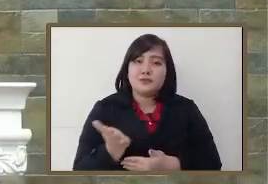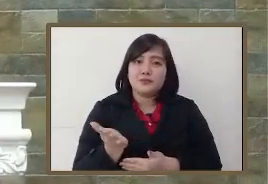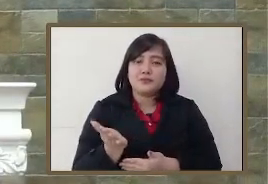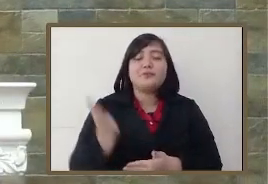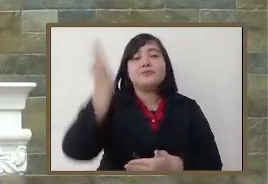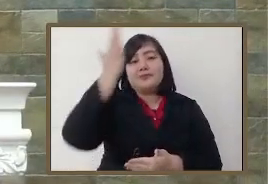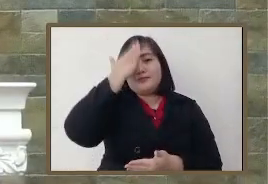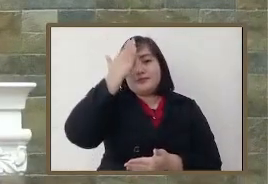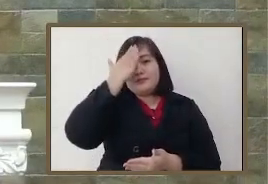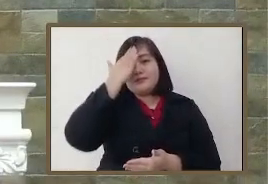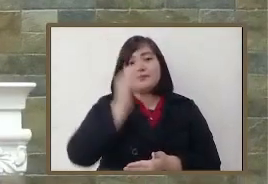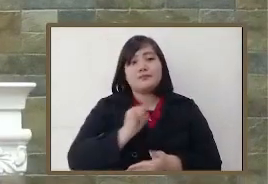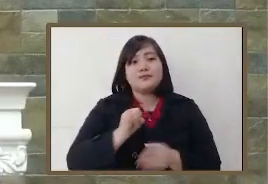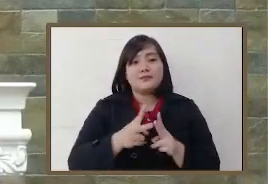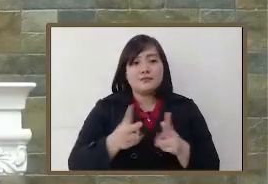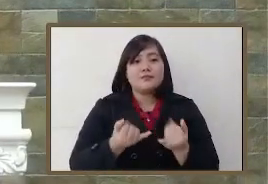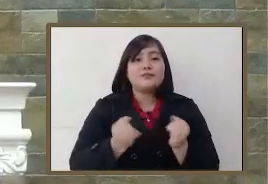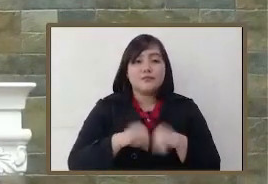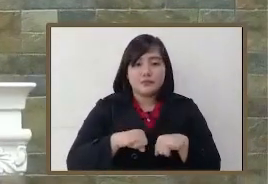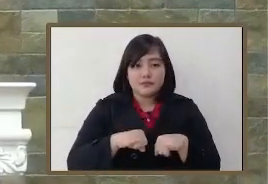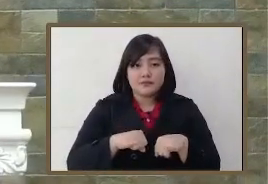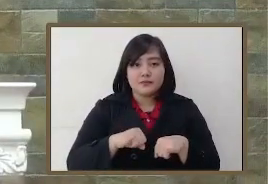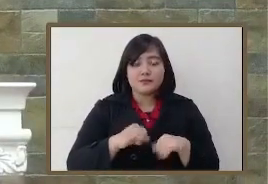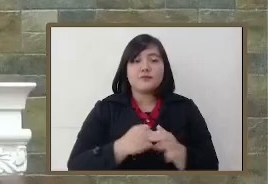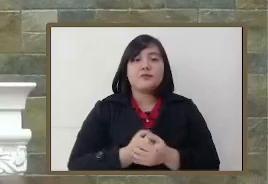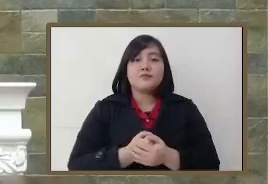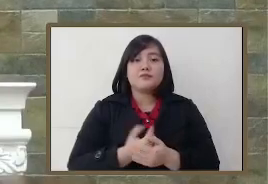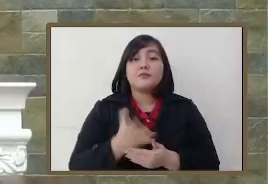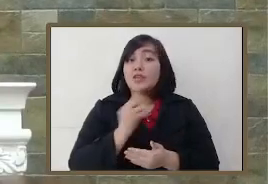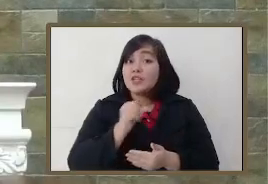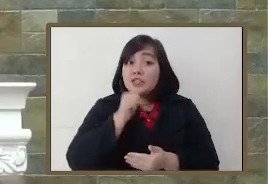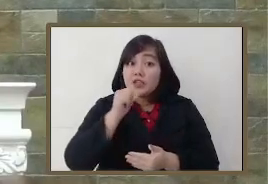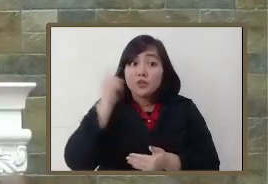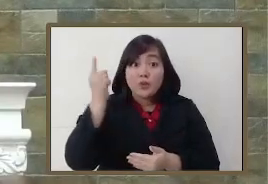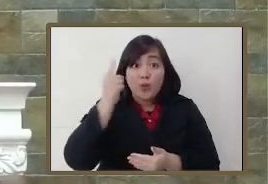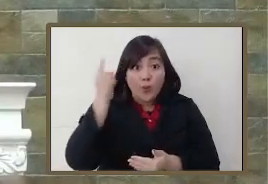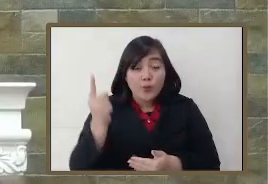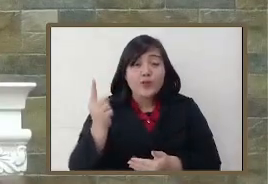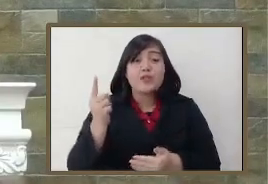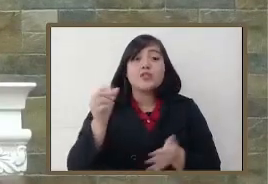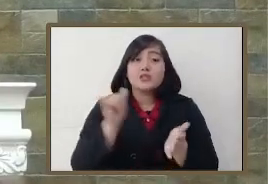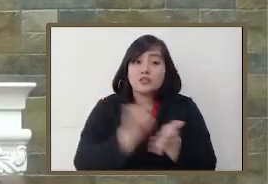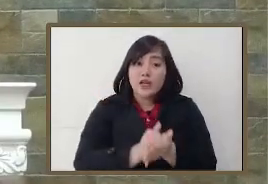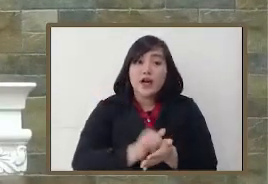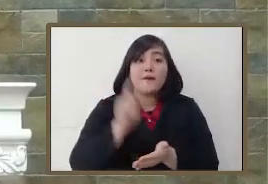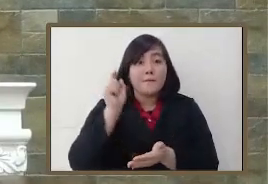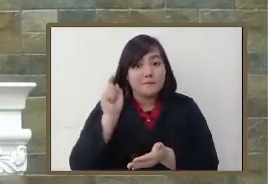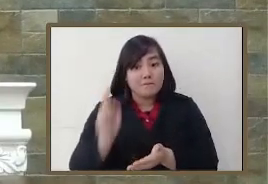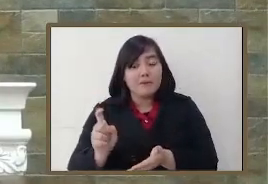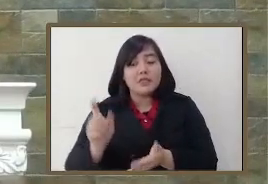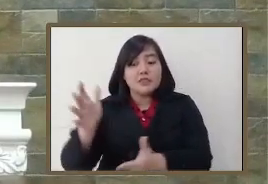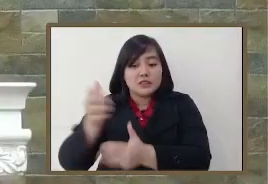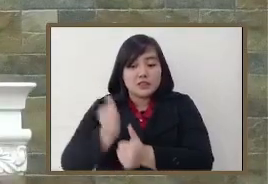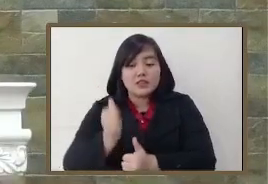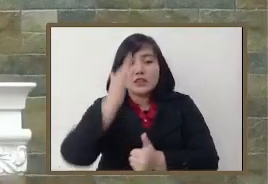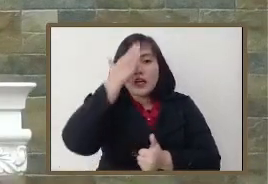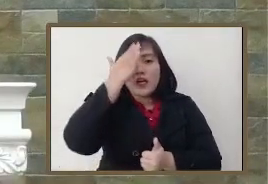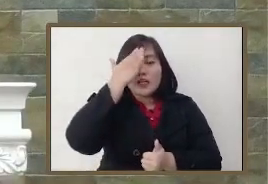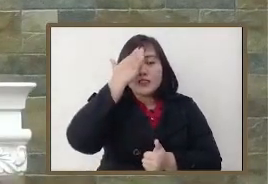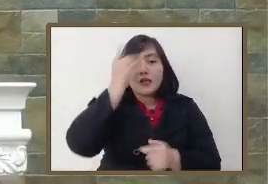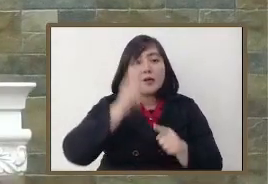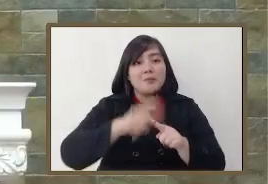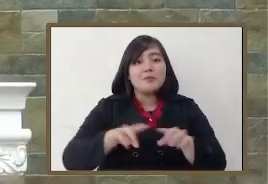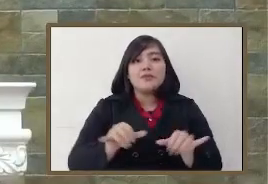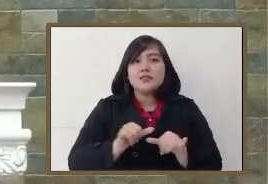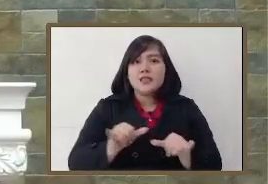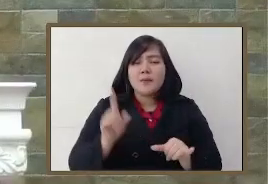knowledge is very important. And not only that you should acquire knowledge, but